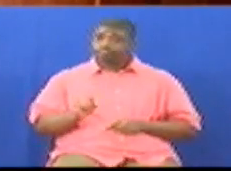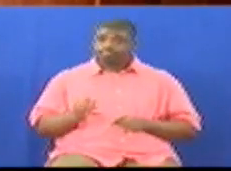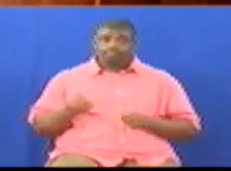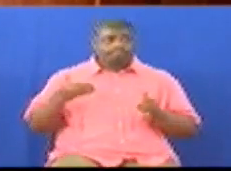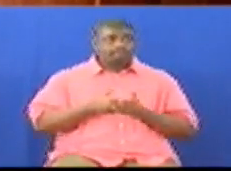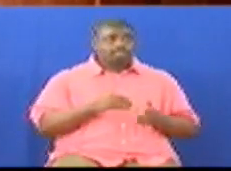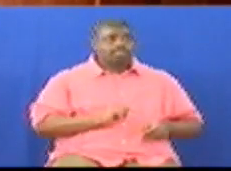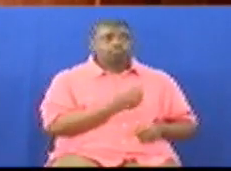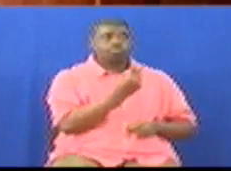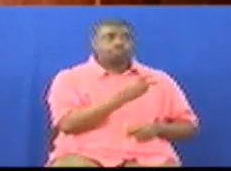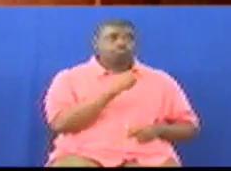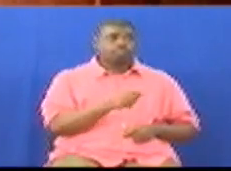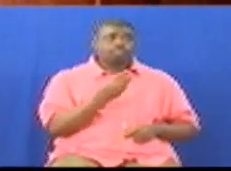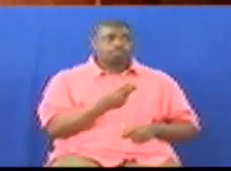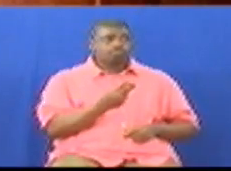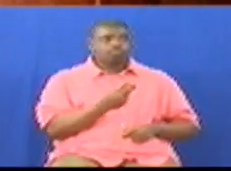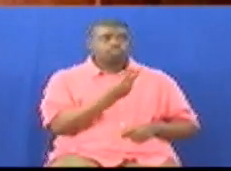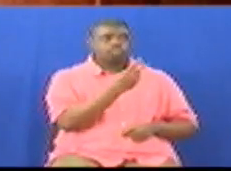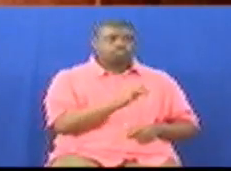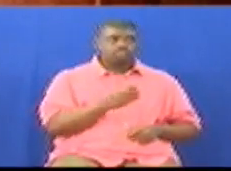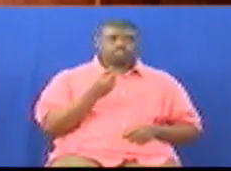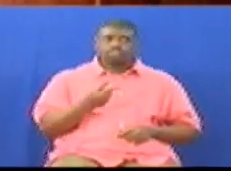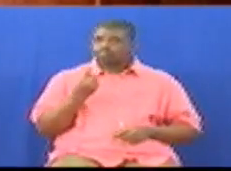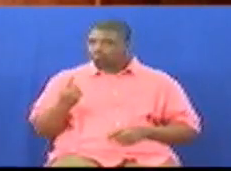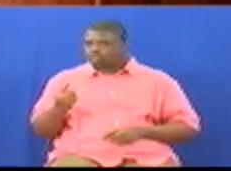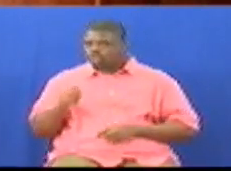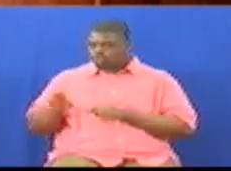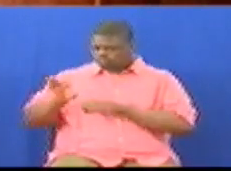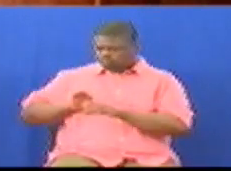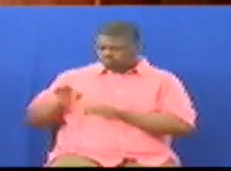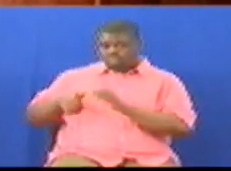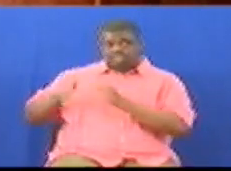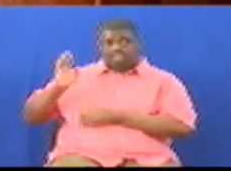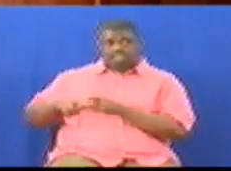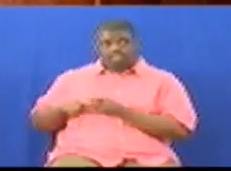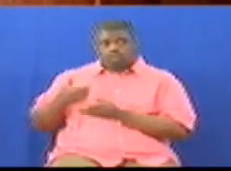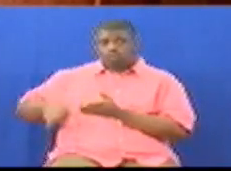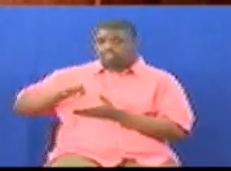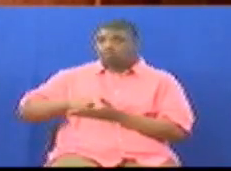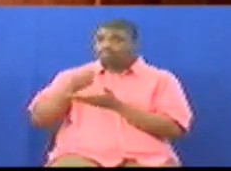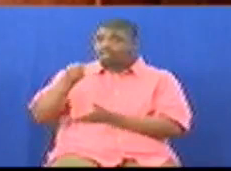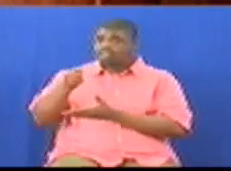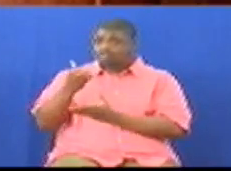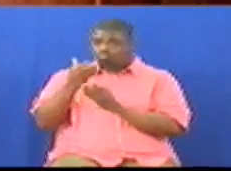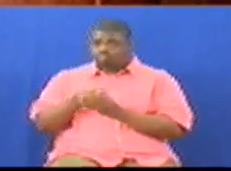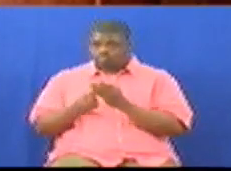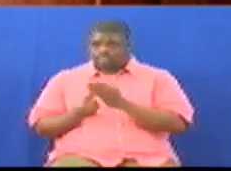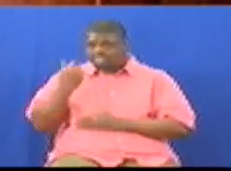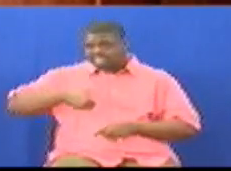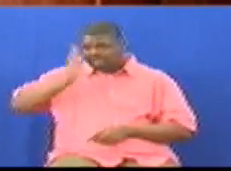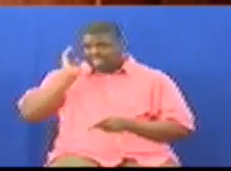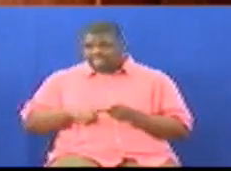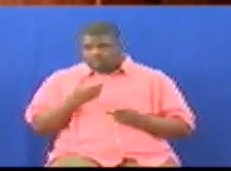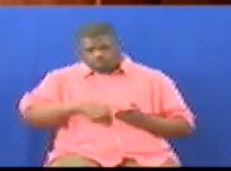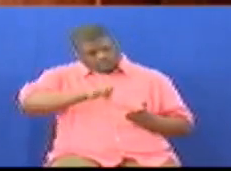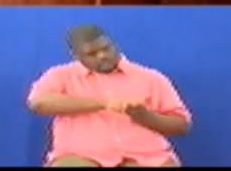trilioni 2.3 kwa mwaka wa fedha 2021. Uchambuzi zaidi umebaini kwamba ongezeko la bajeti kwa ujumla wake limetokana na serikali kuongeza fedha za